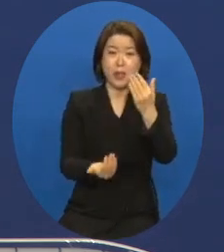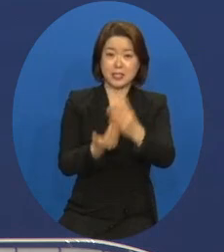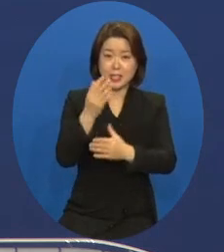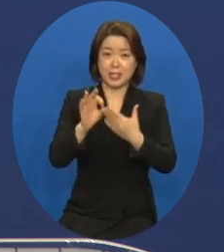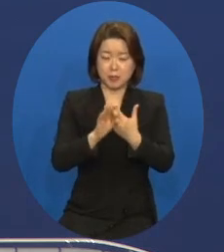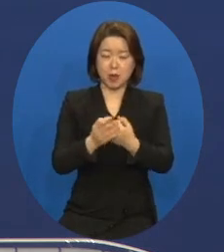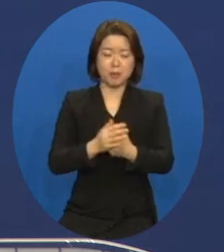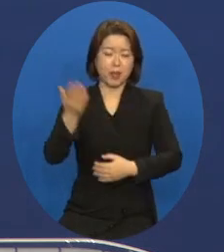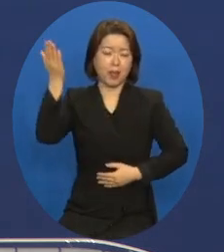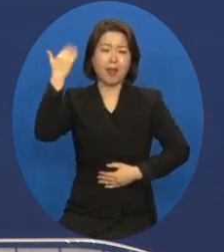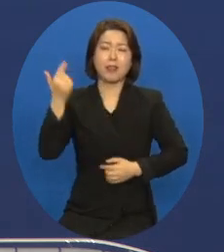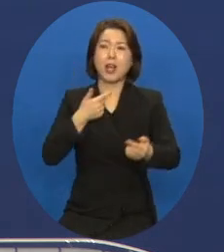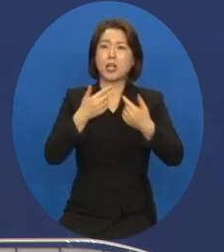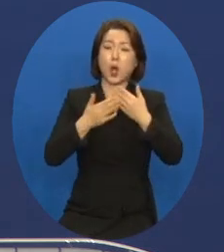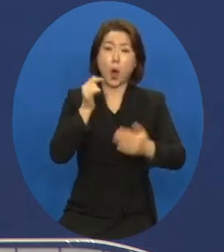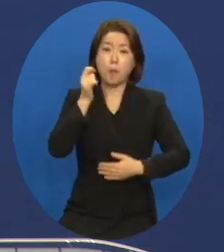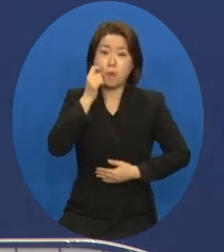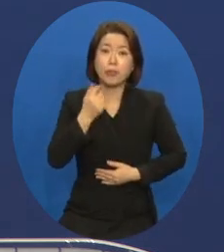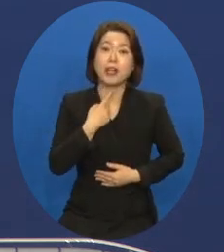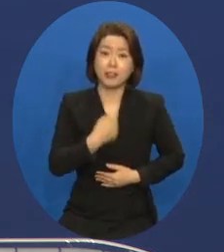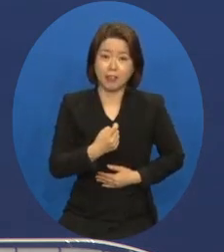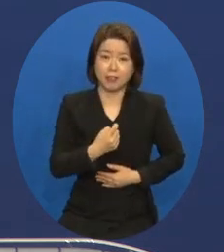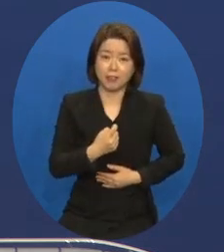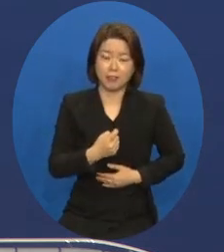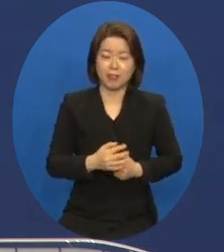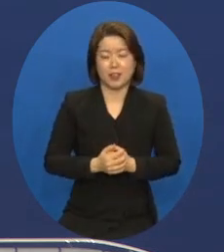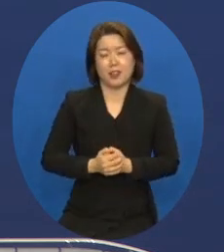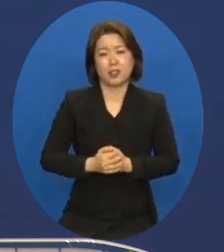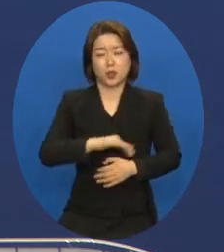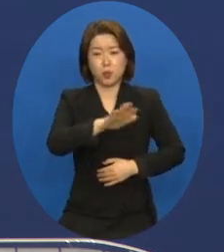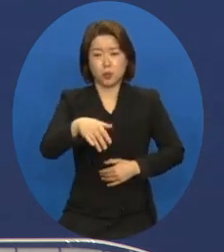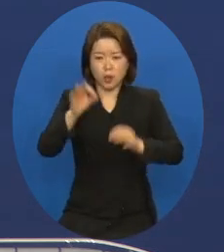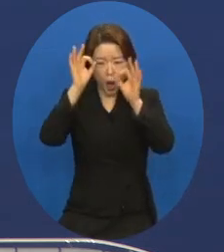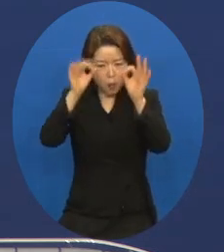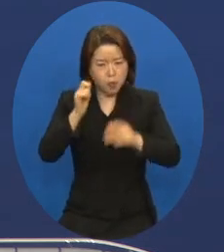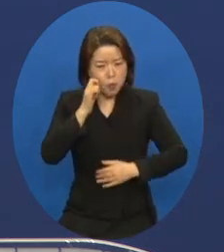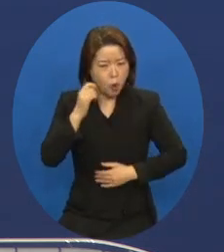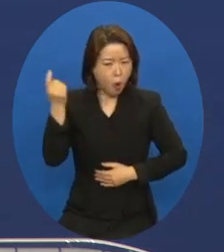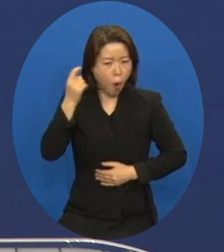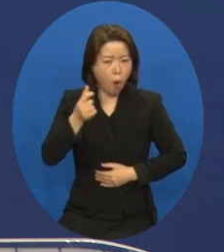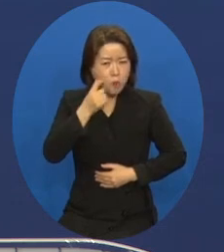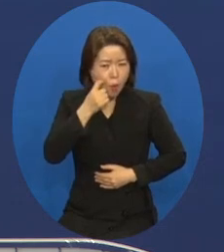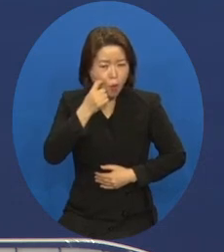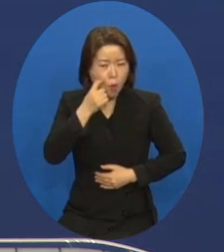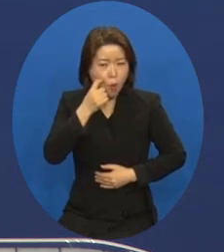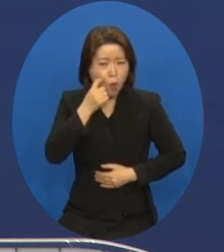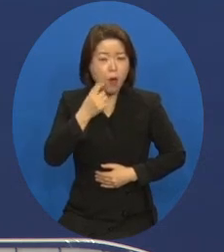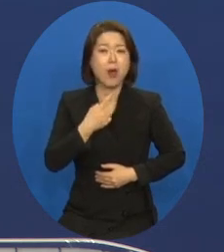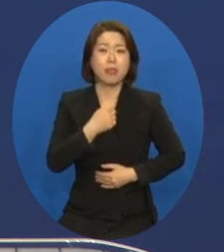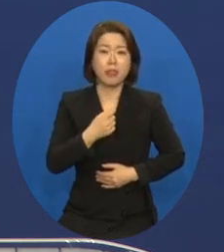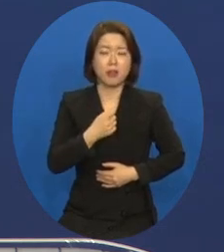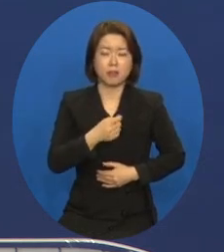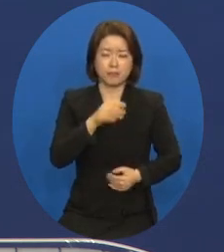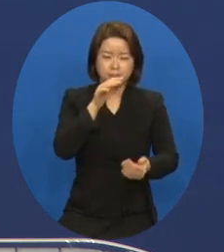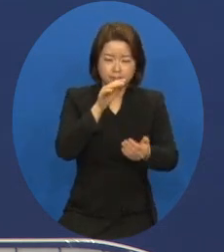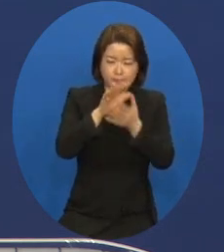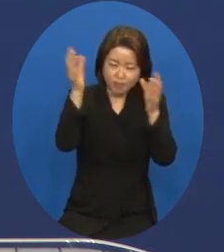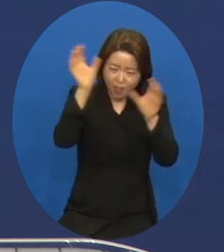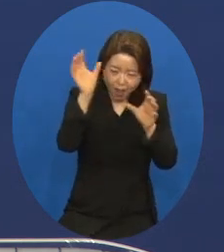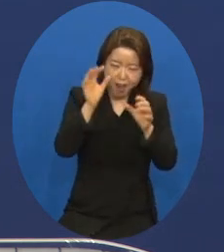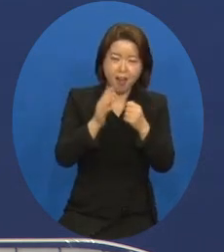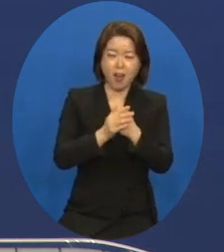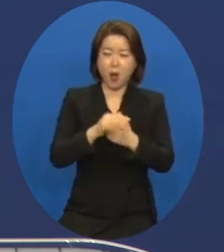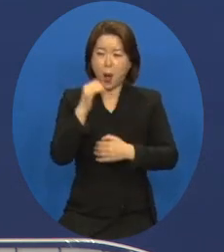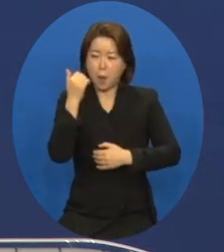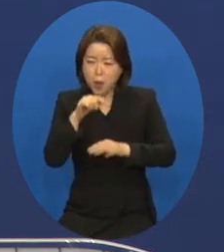전혀 경험해보지 못할 우리가 보지도 듣지도 못했던 열성과 별로